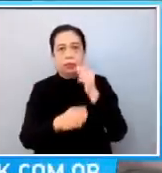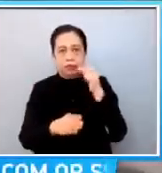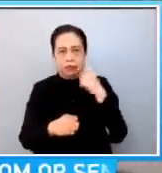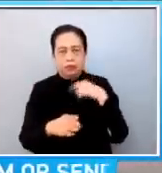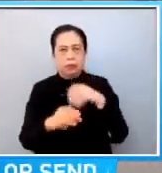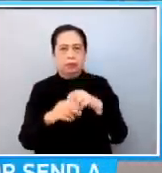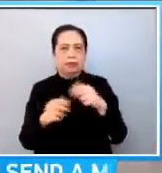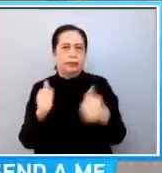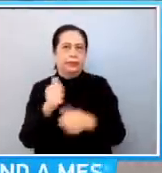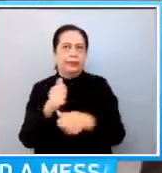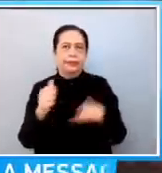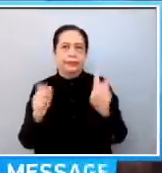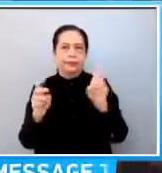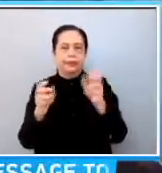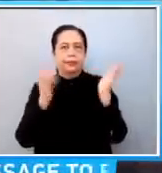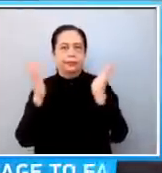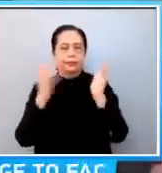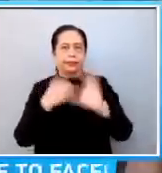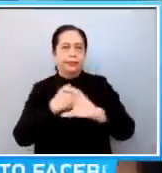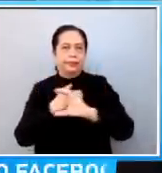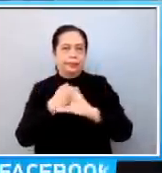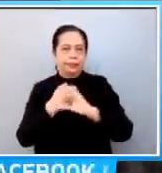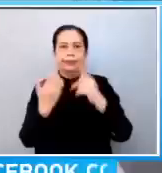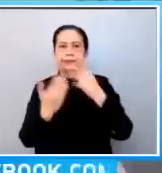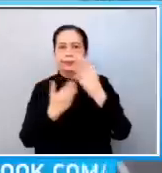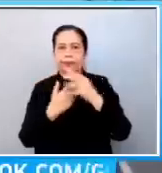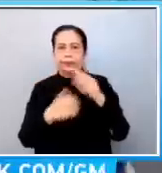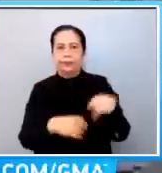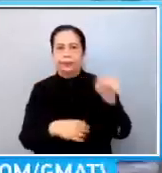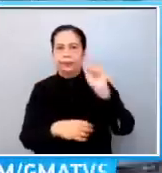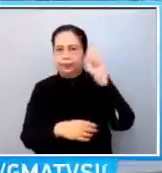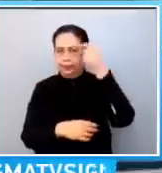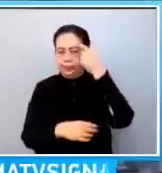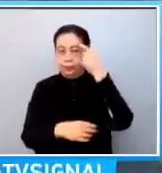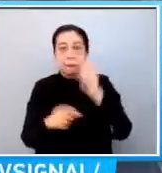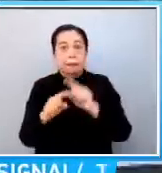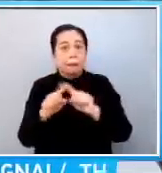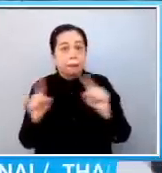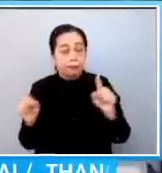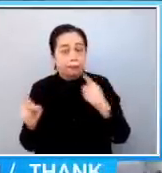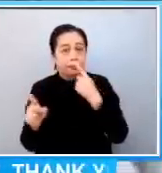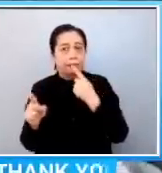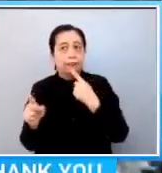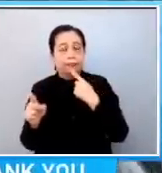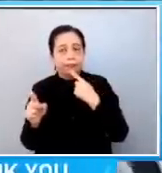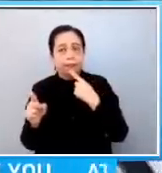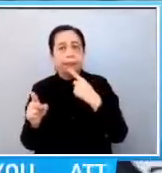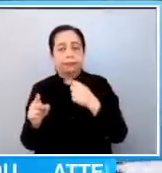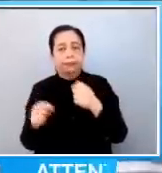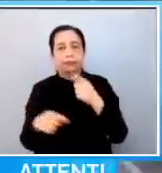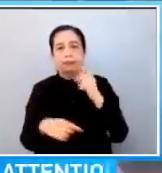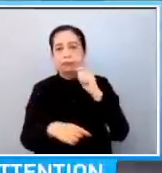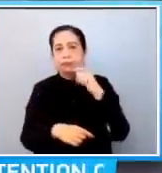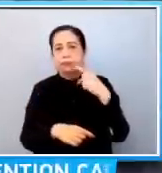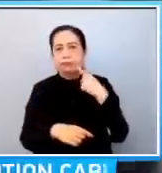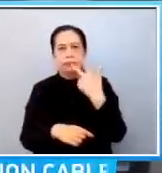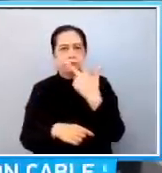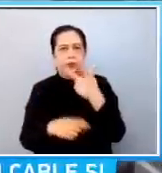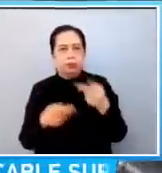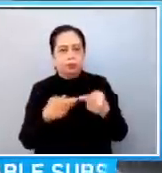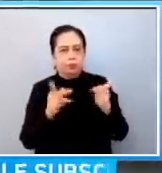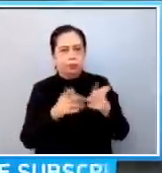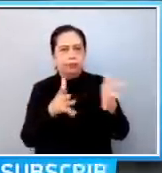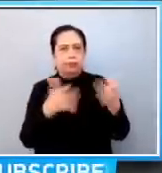ilalim ng service contracting program ng pamahalaan. Pero ayon dito kay Director Cason ay may tatlong ruta na matitira